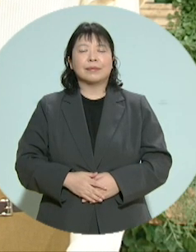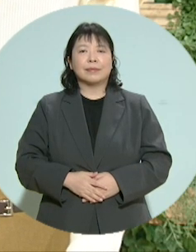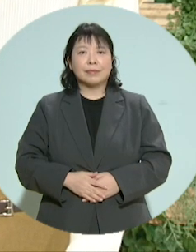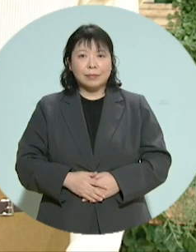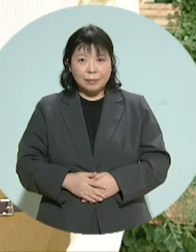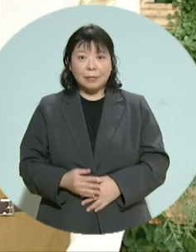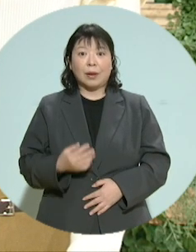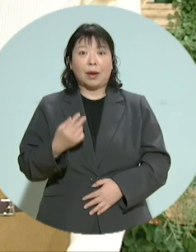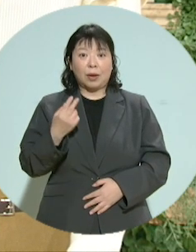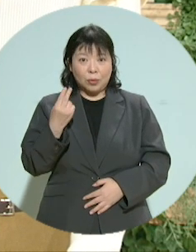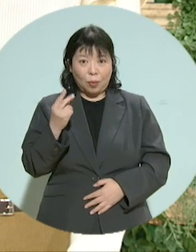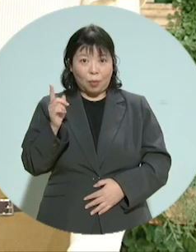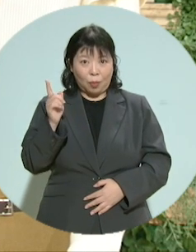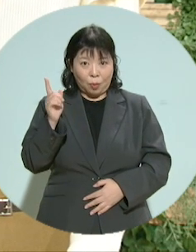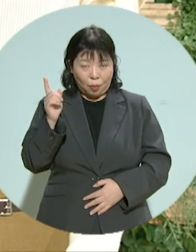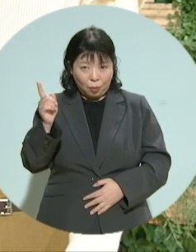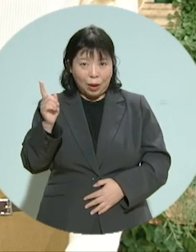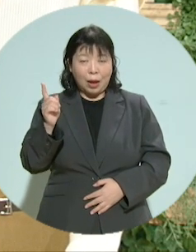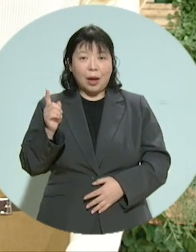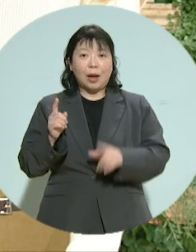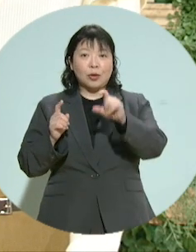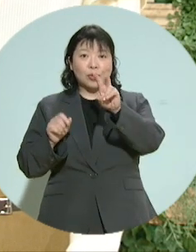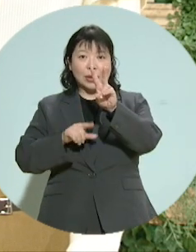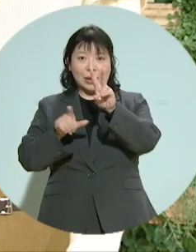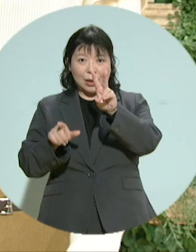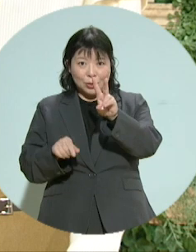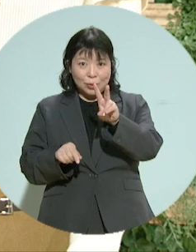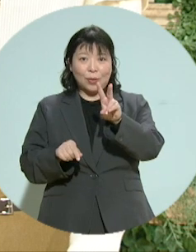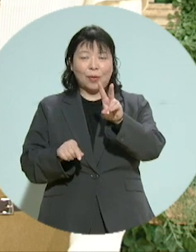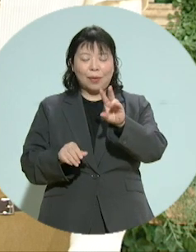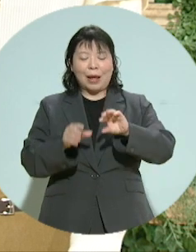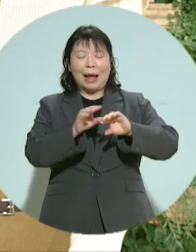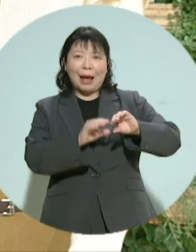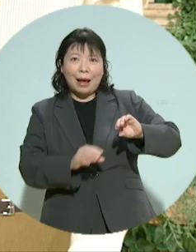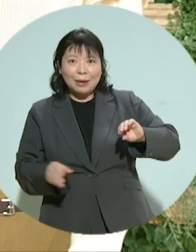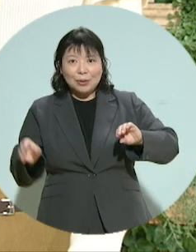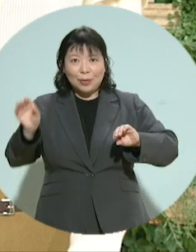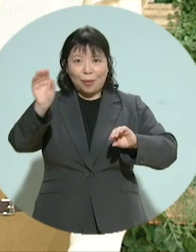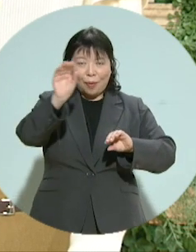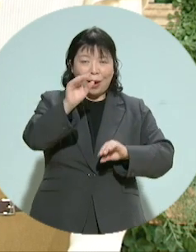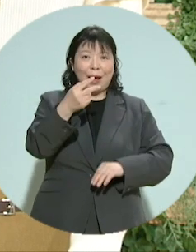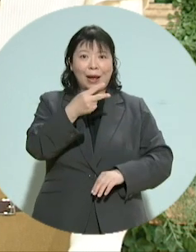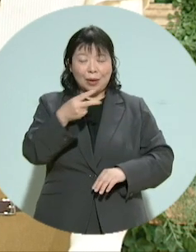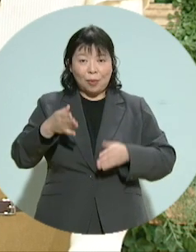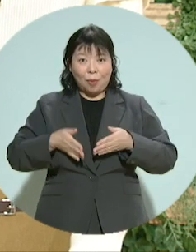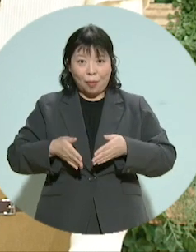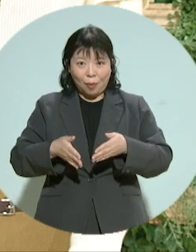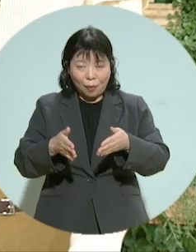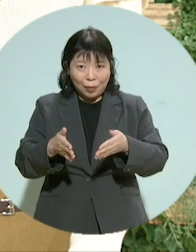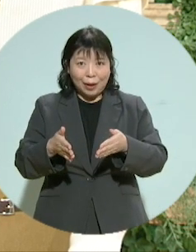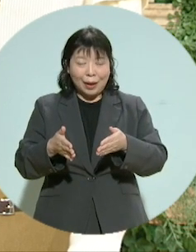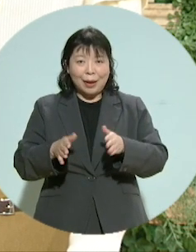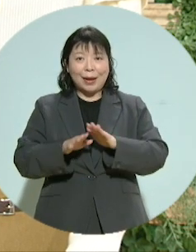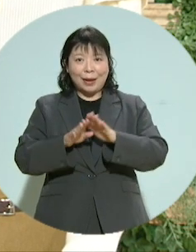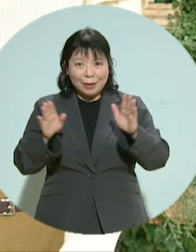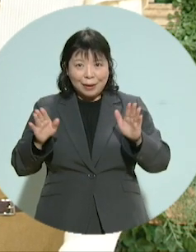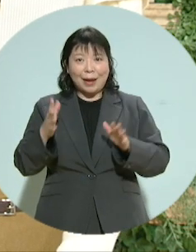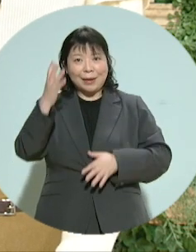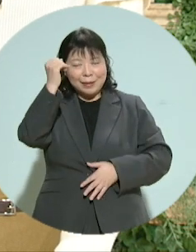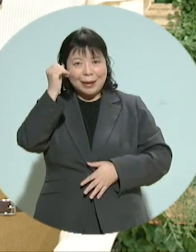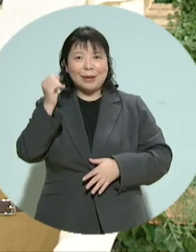都は来月全線開通する環状第2号線で記念のウォーキングイベントを開催します